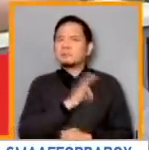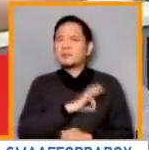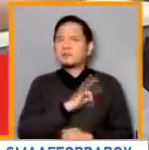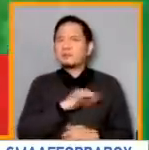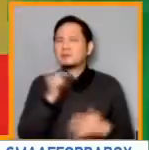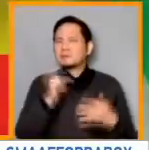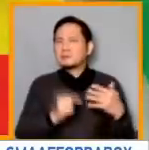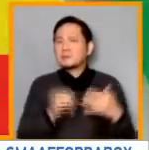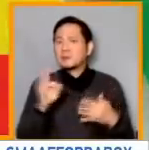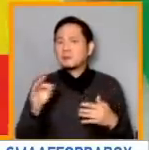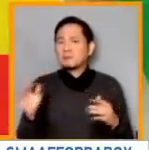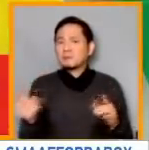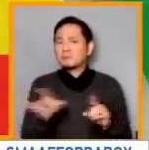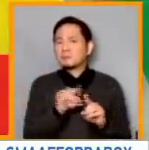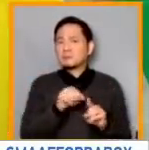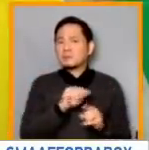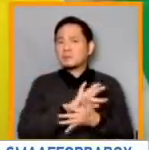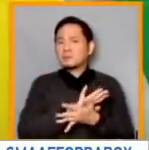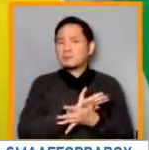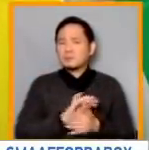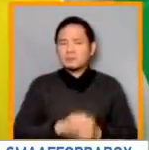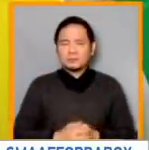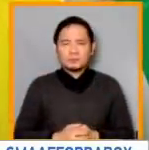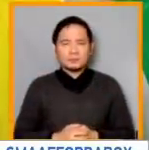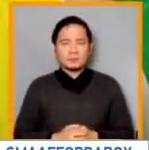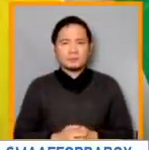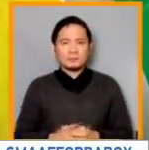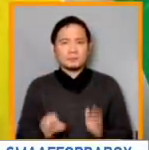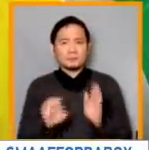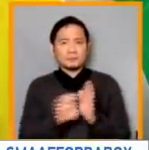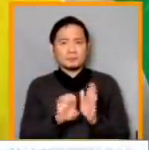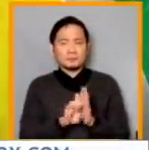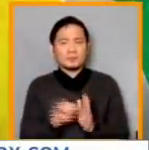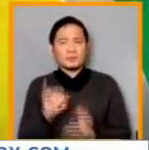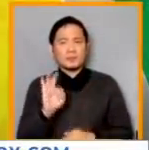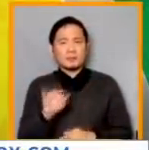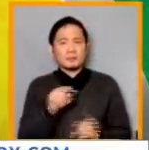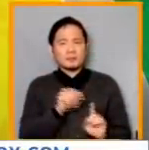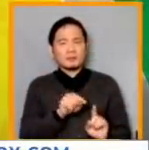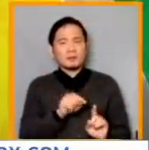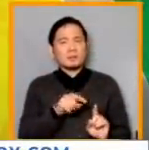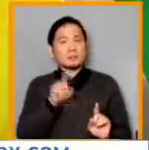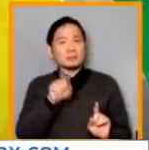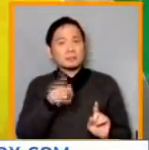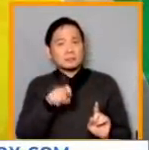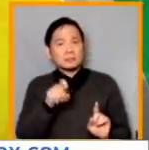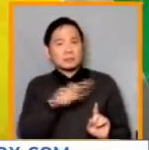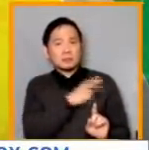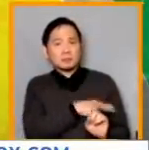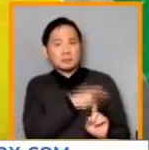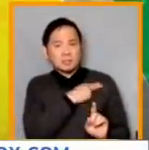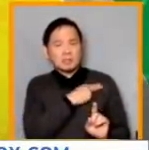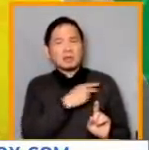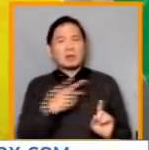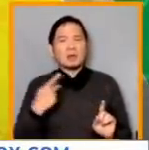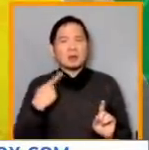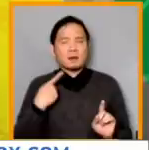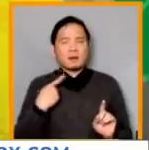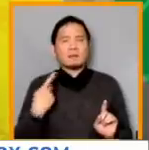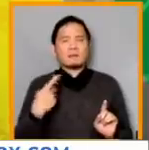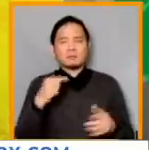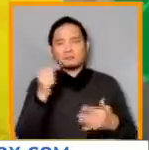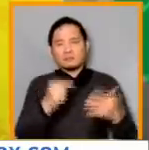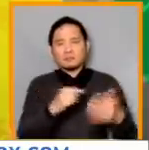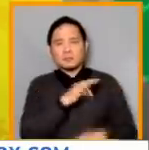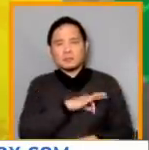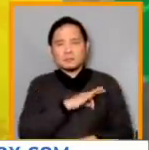magka-COVID? Kung kailangan nilang ma-hospital, then meron tayo mga inpatient benefits for COVID. May mild,